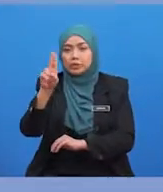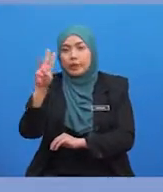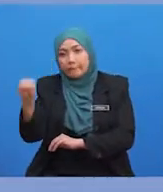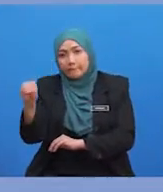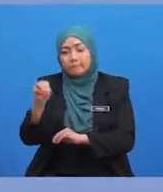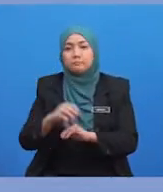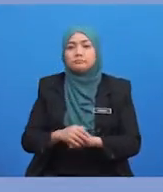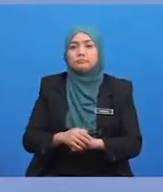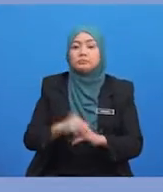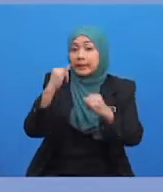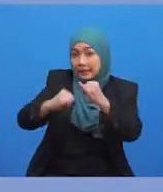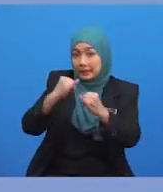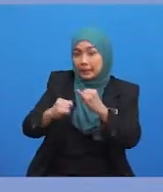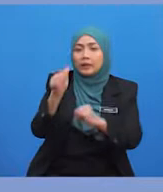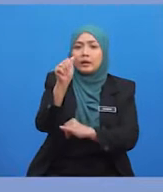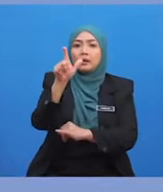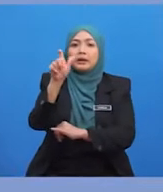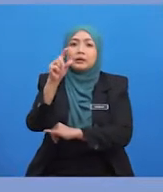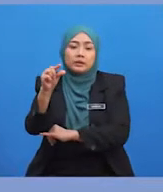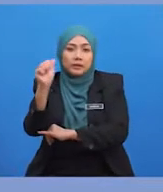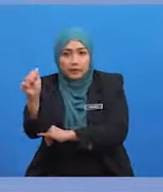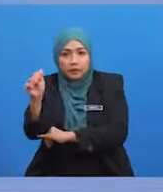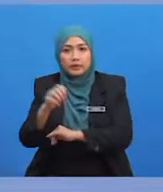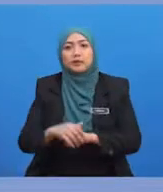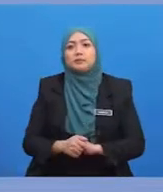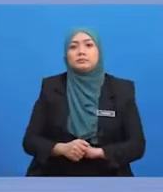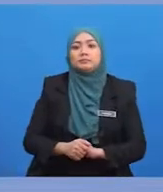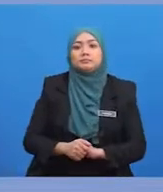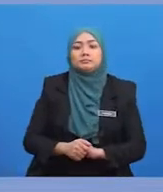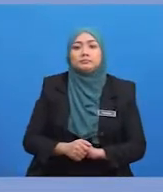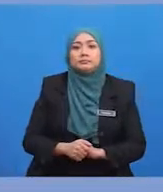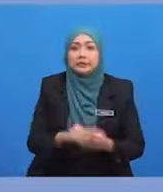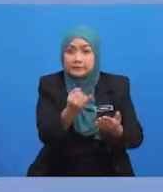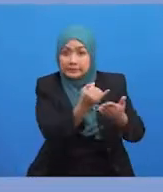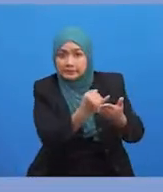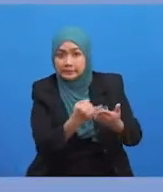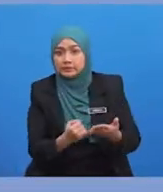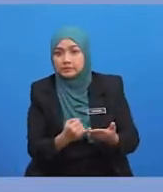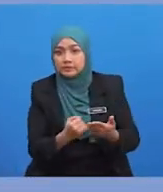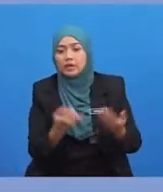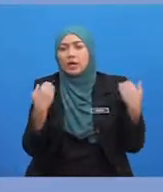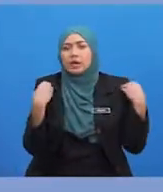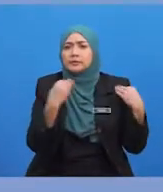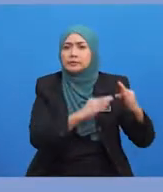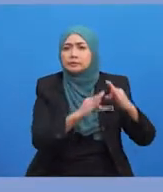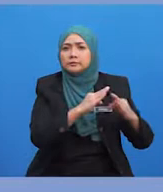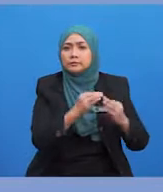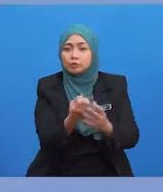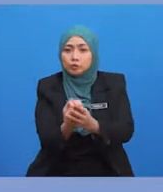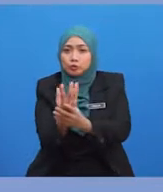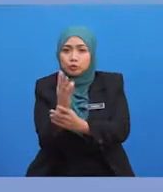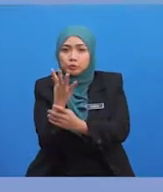gambar tersebut. Terdapat dua jenis alga yang dapat dikenal pasti, iaitu